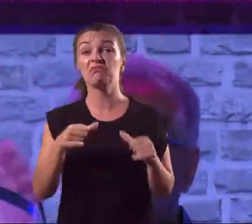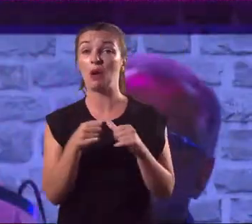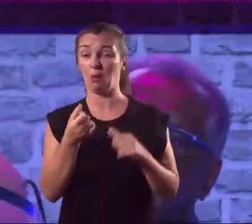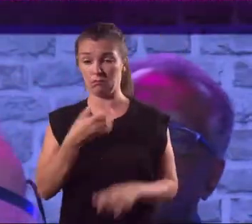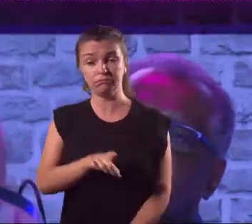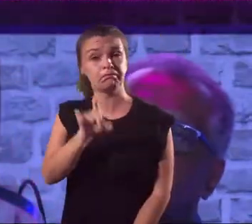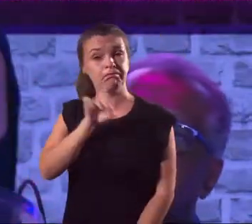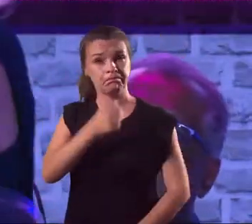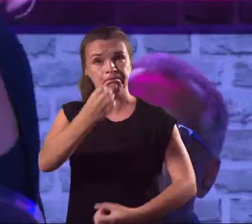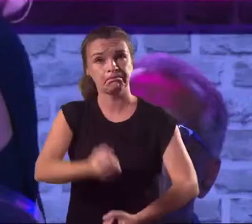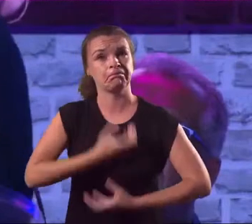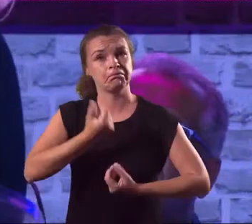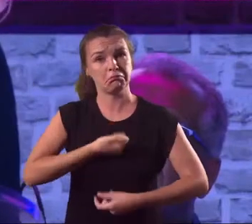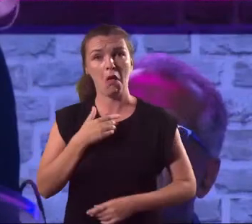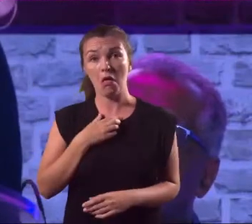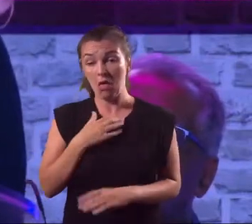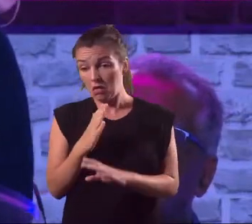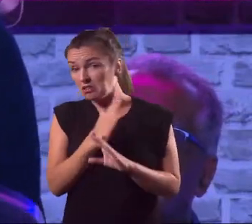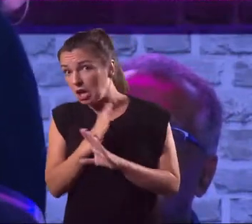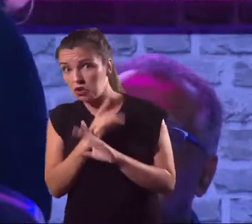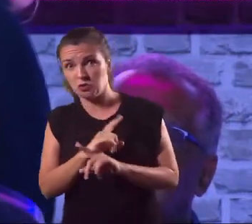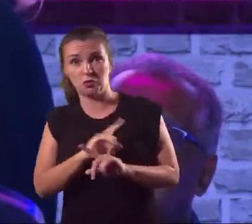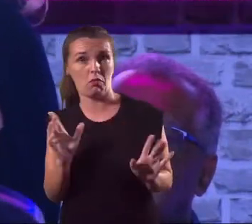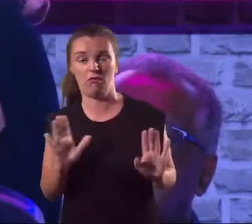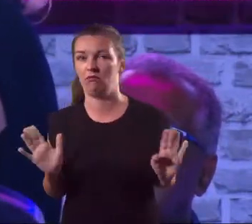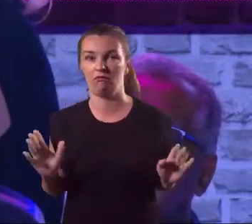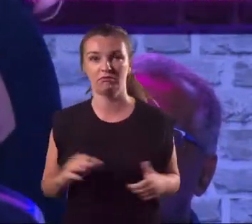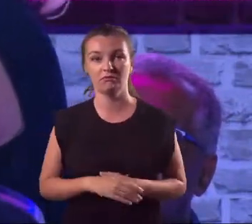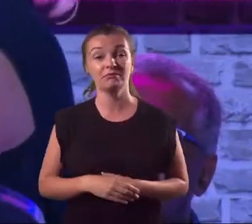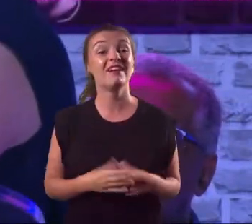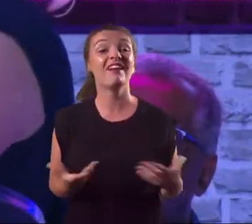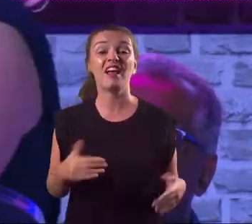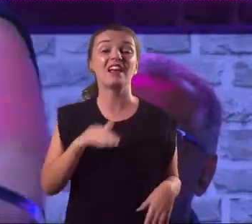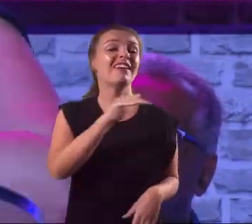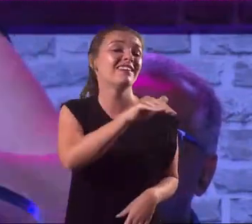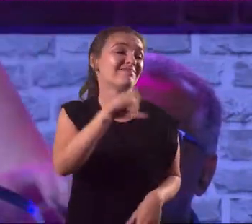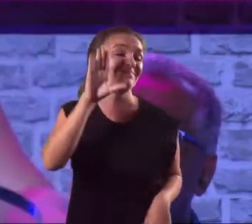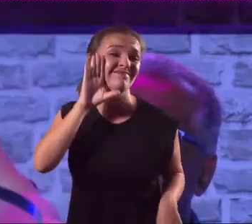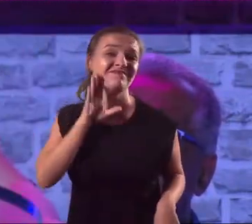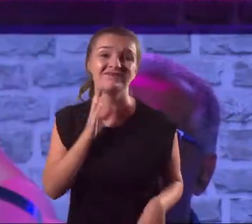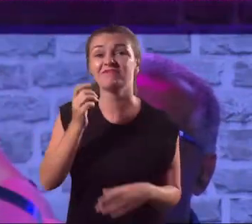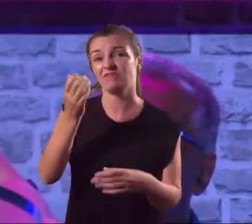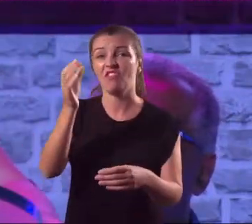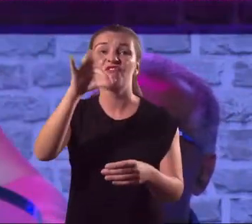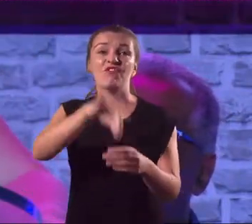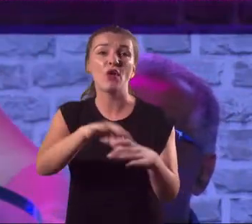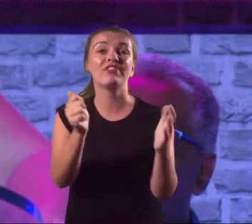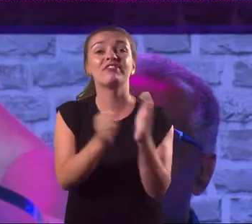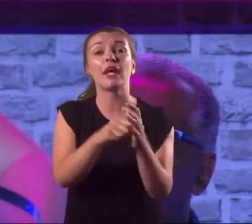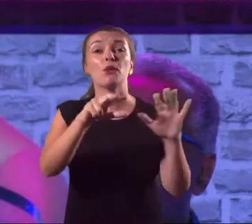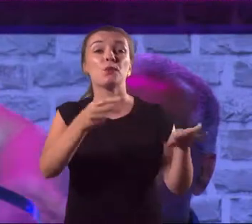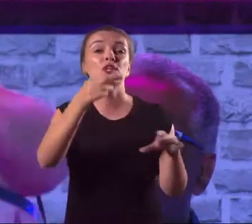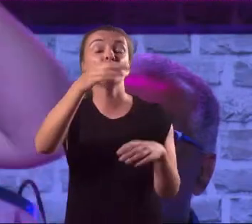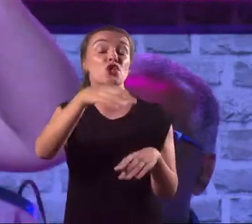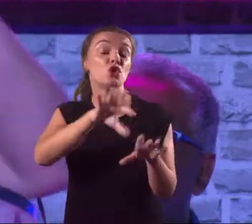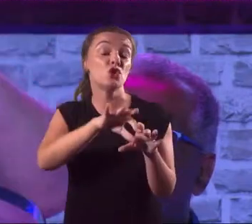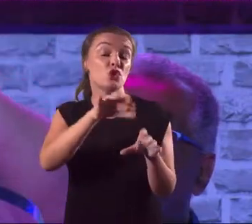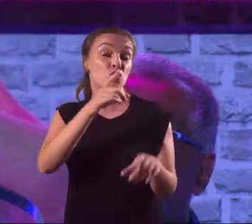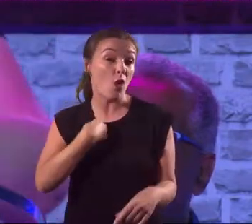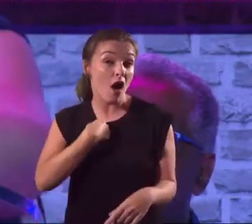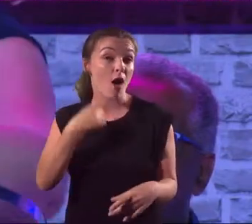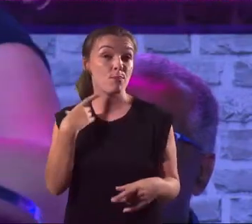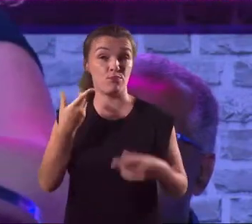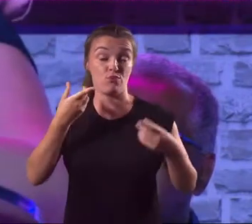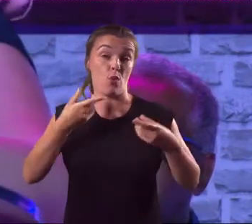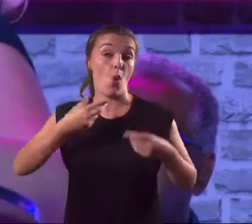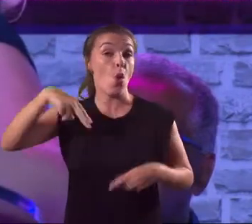honte de cela. Mais nous ne sommes pas seulement là pour vous demander le 8 juin d'élire des eurodéputés de combat, même si nous en sommes immensément